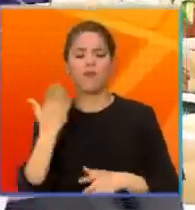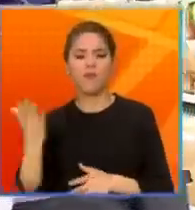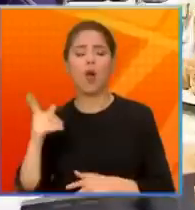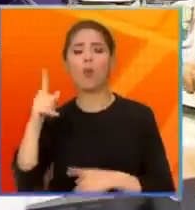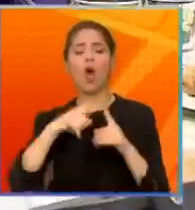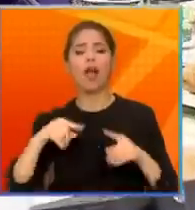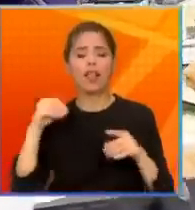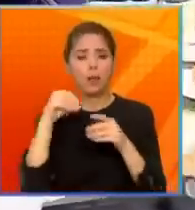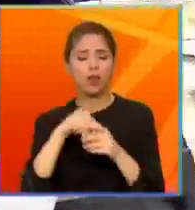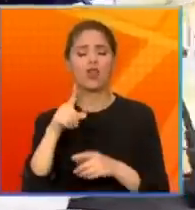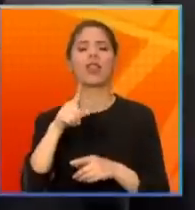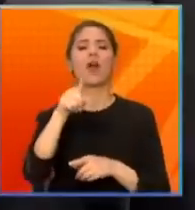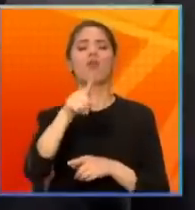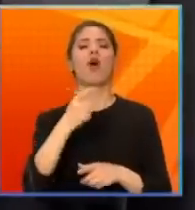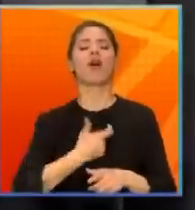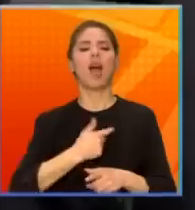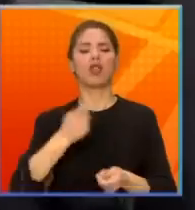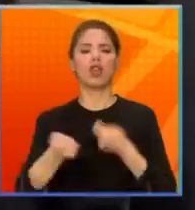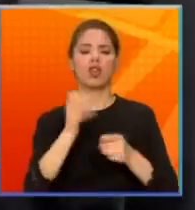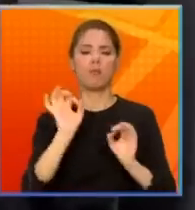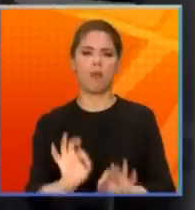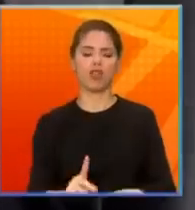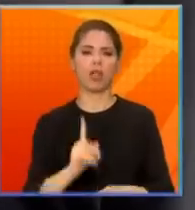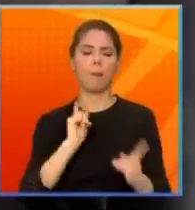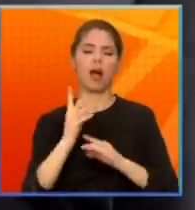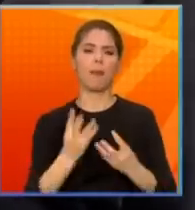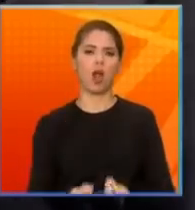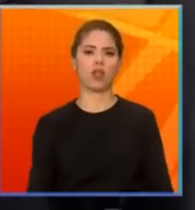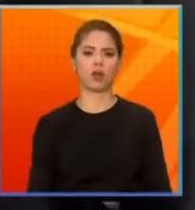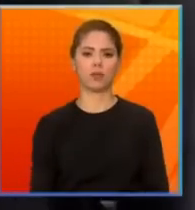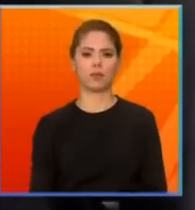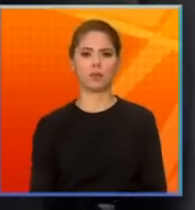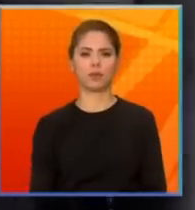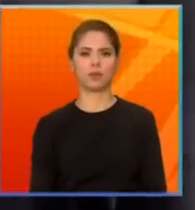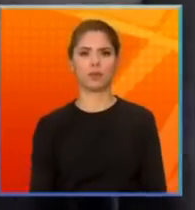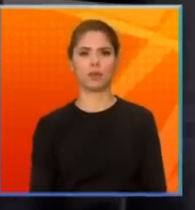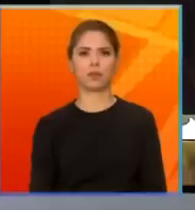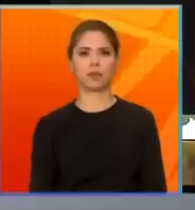hesaplarla ilgili de yasal işlem başlatıldı. Bu hastanenin...